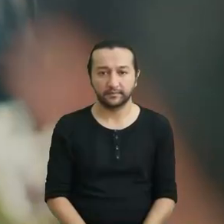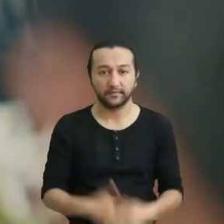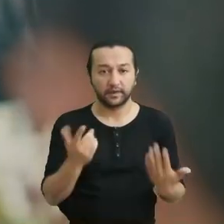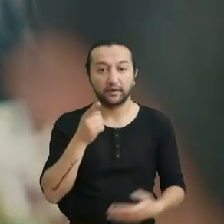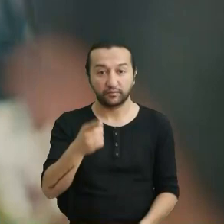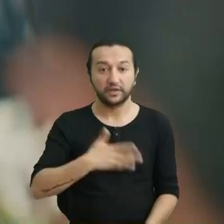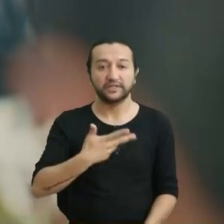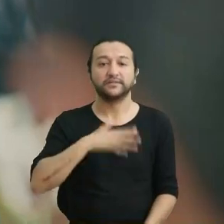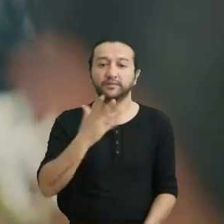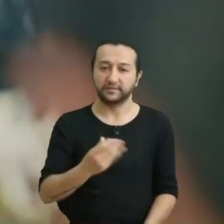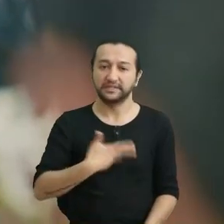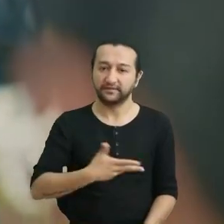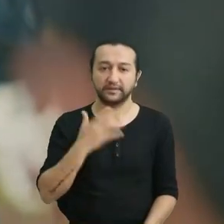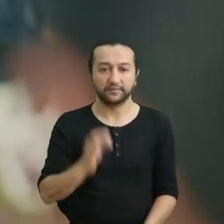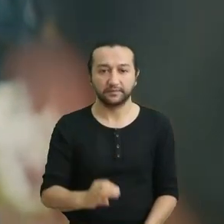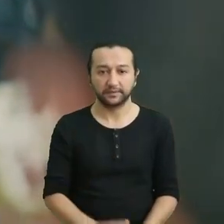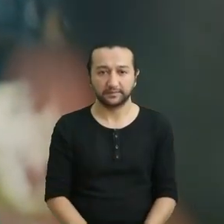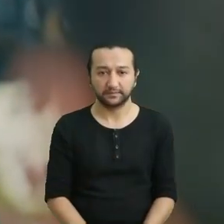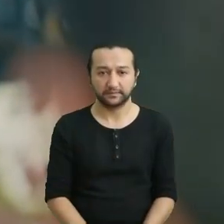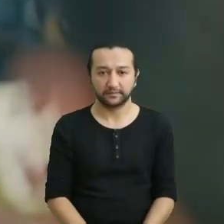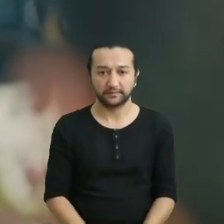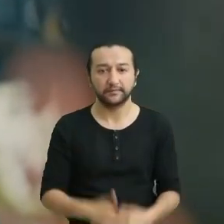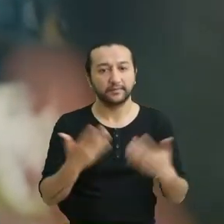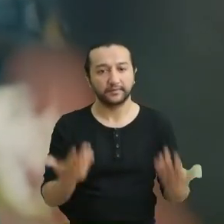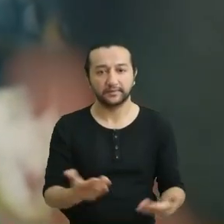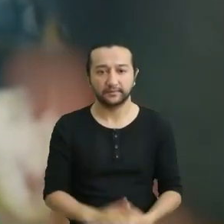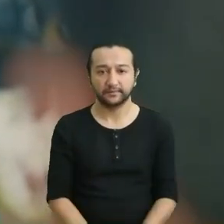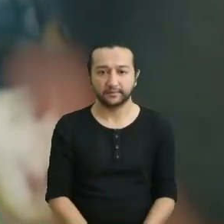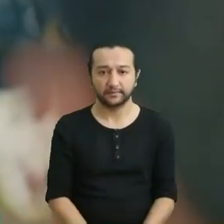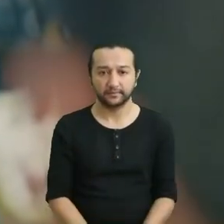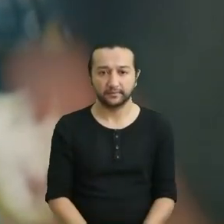Ha buna sevinmez miyim? Sevinirim tabii. Yani